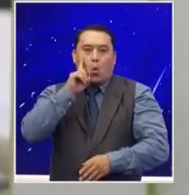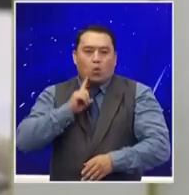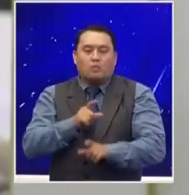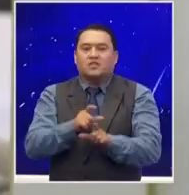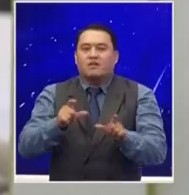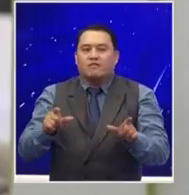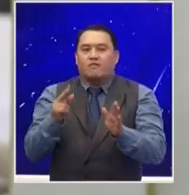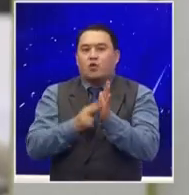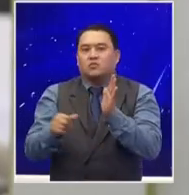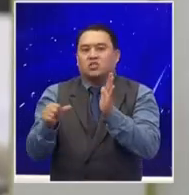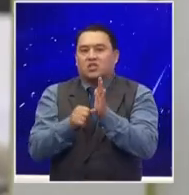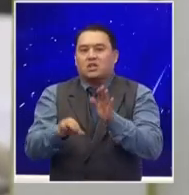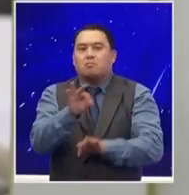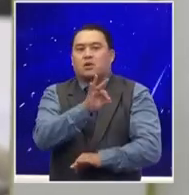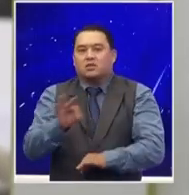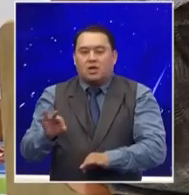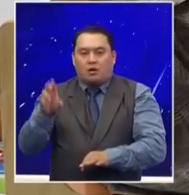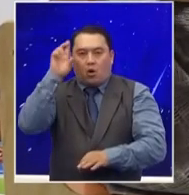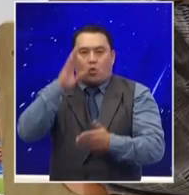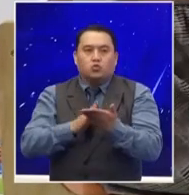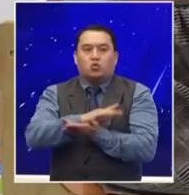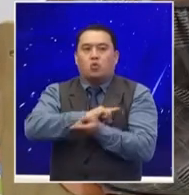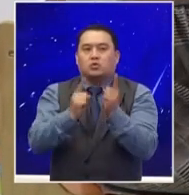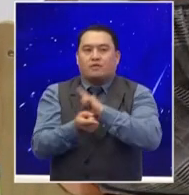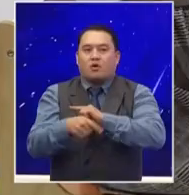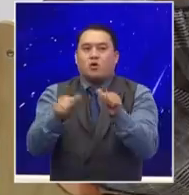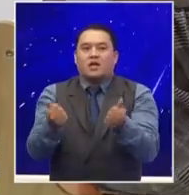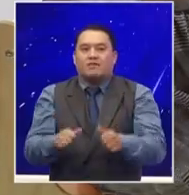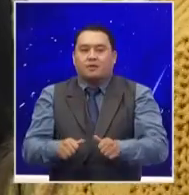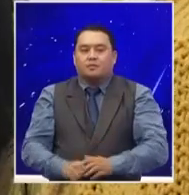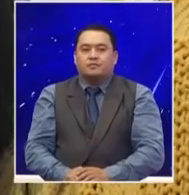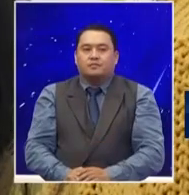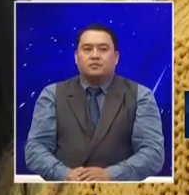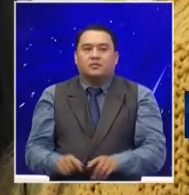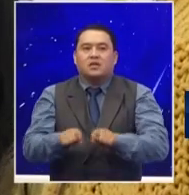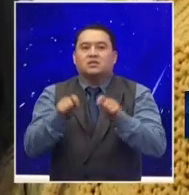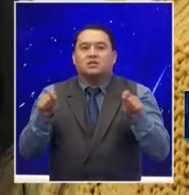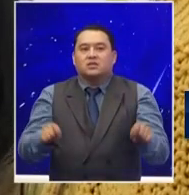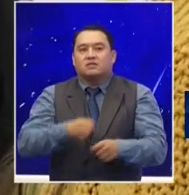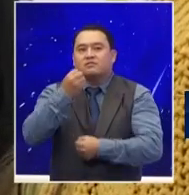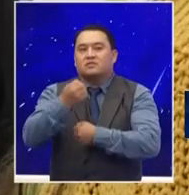граждан 86% госуслуг переведено в онлайн-формат. Создание